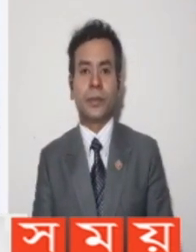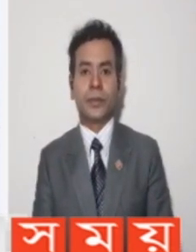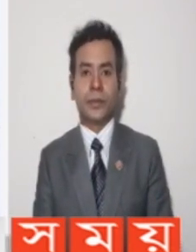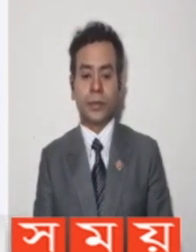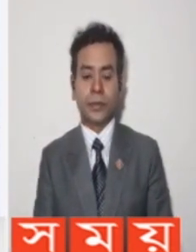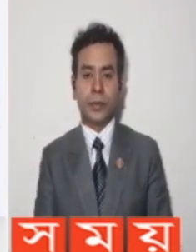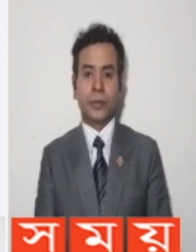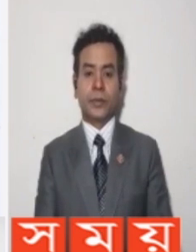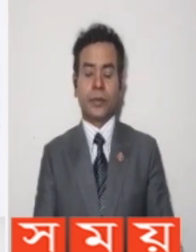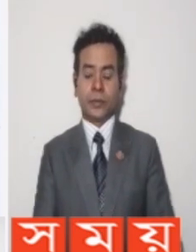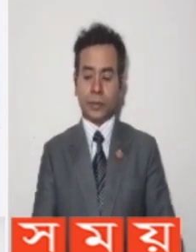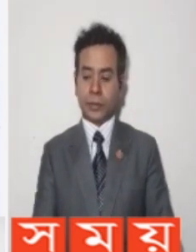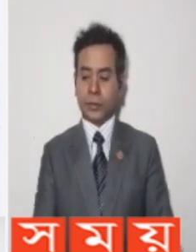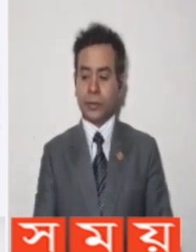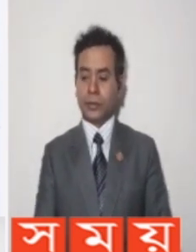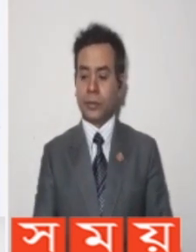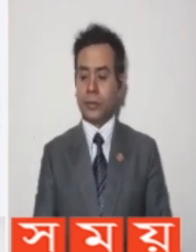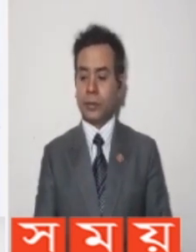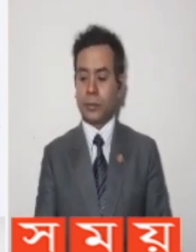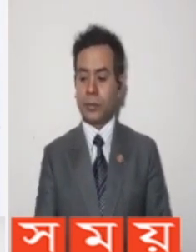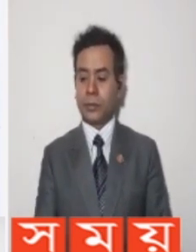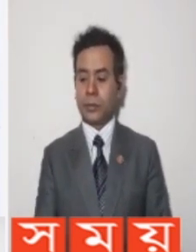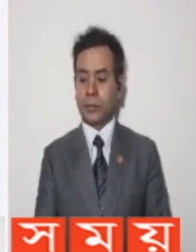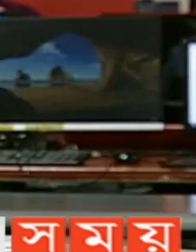আপনাদের সবাইকে অনেক অনেক ধন্যবাদ। আসসালামু আলাইকুম।